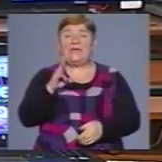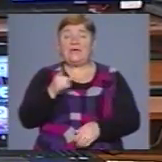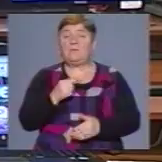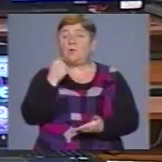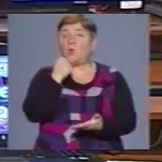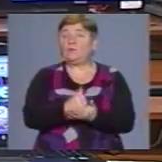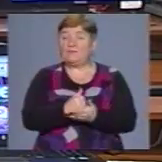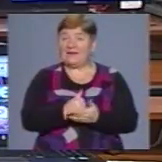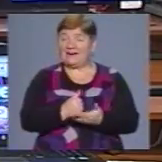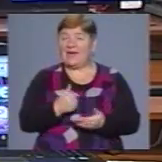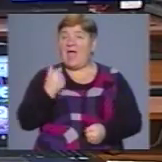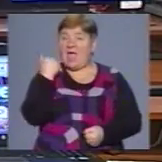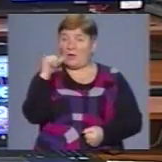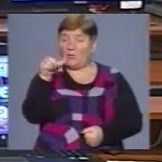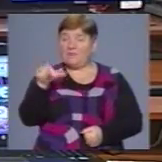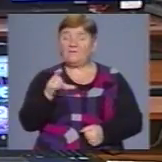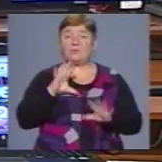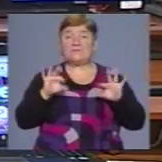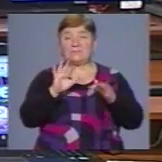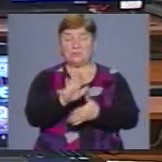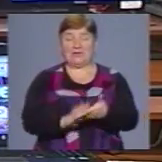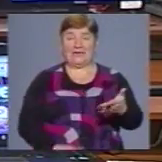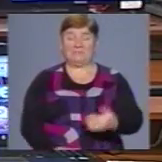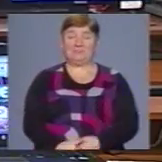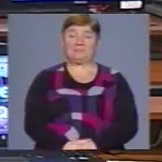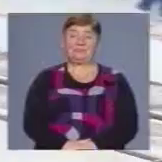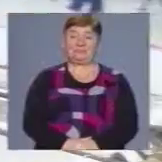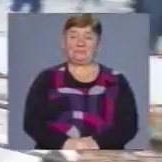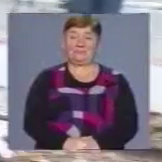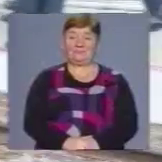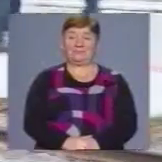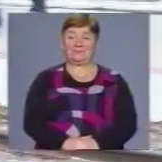героїв та сюжет фільму розкаже Оксана Ушакова.